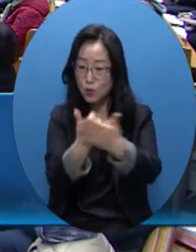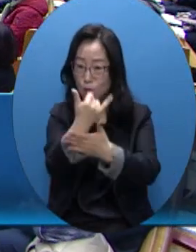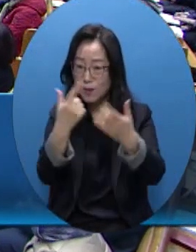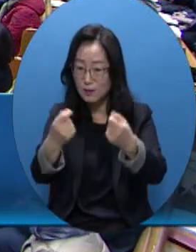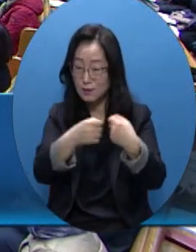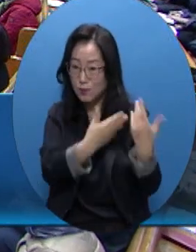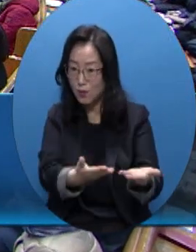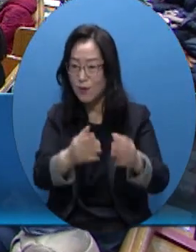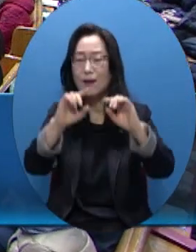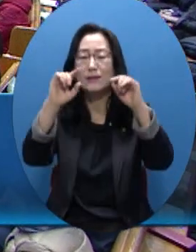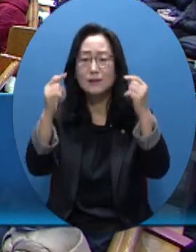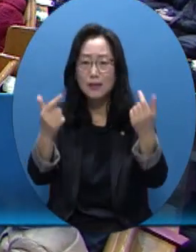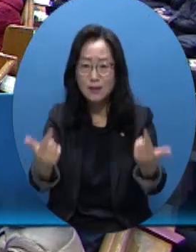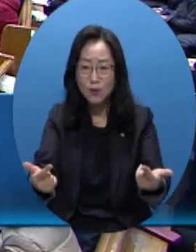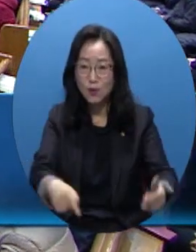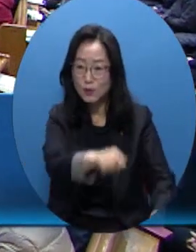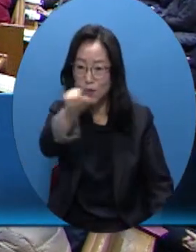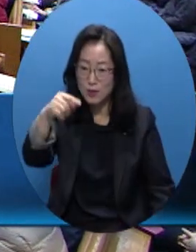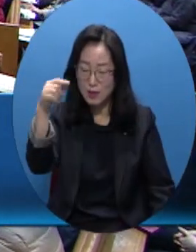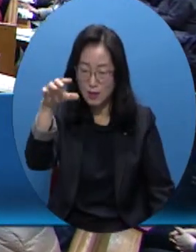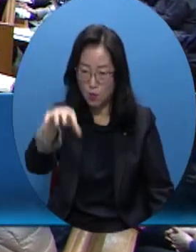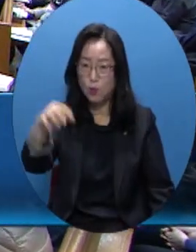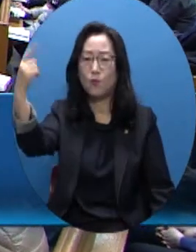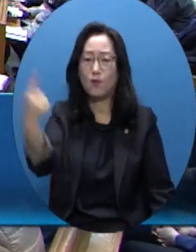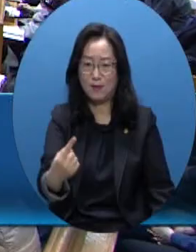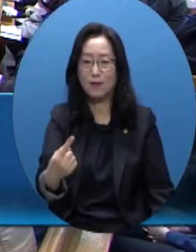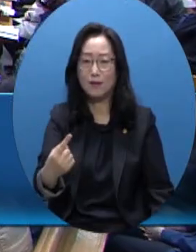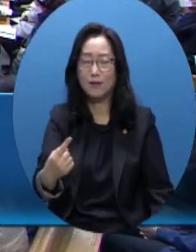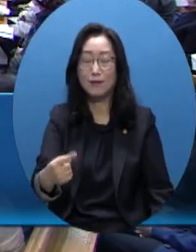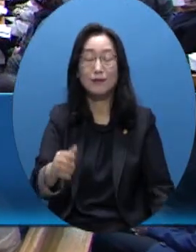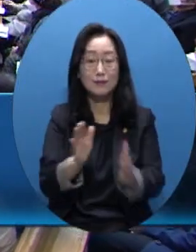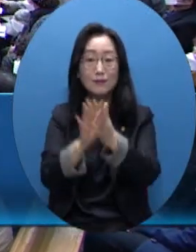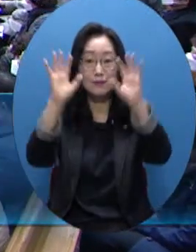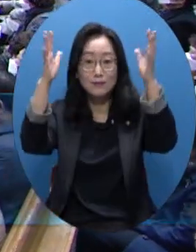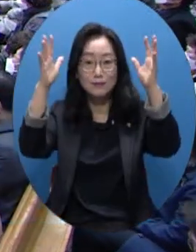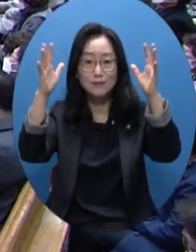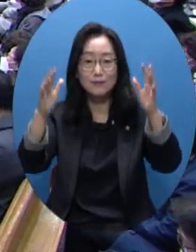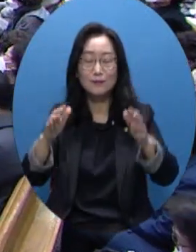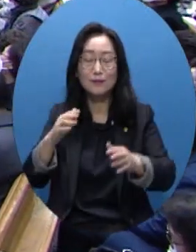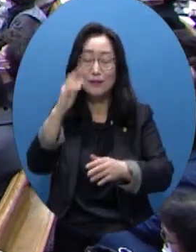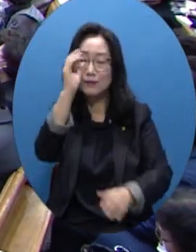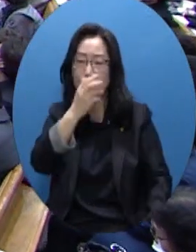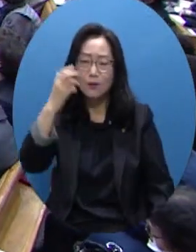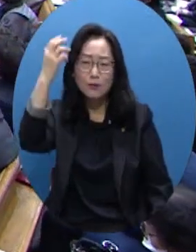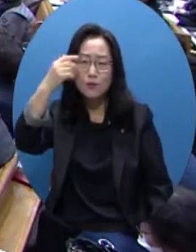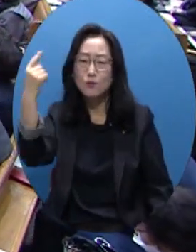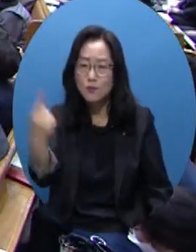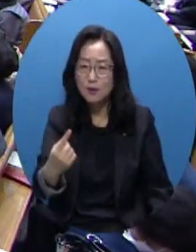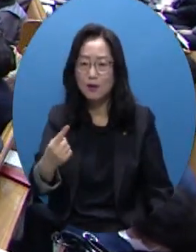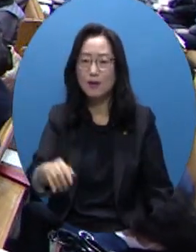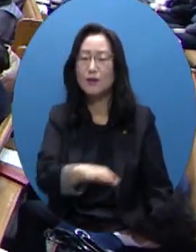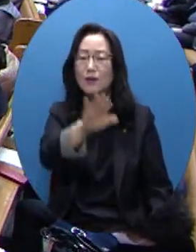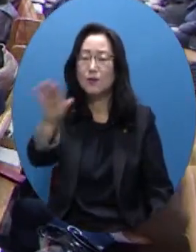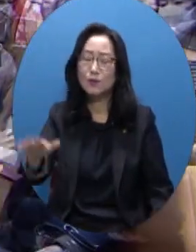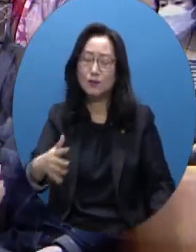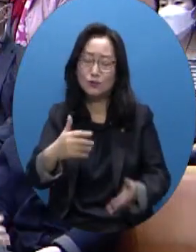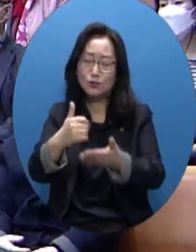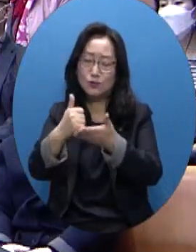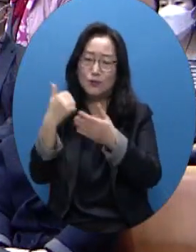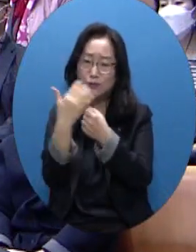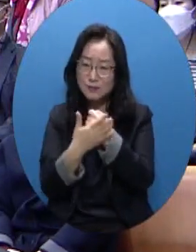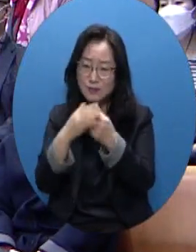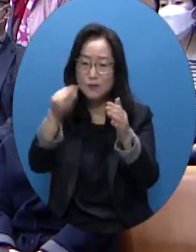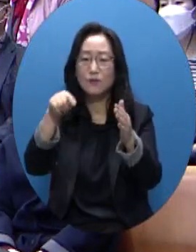버려두지 아니하고 너희에게로 오리라 할렐루야 성령이 오셔서 우리 기회 그해가 들이